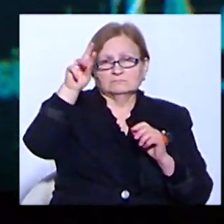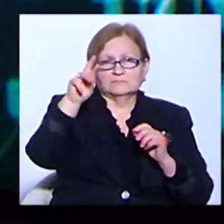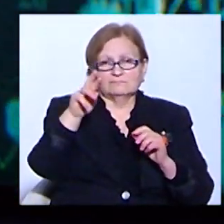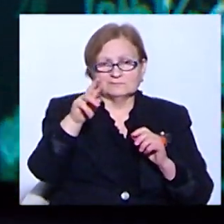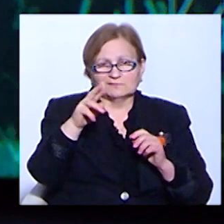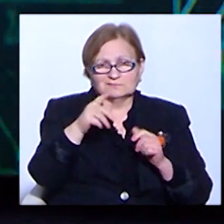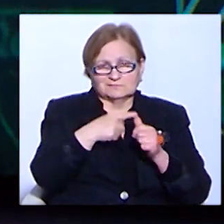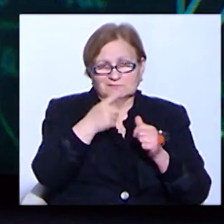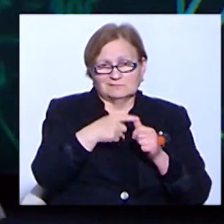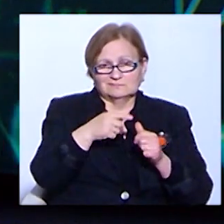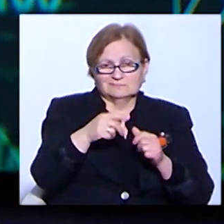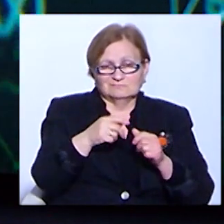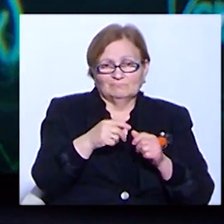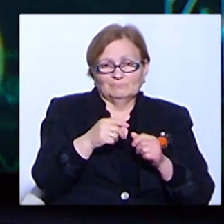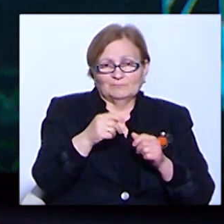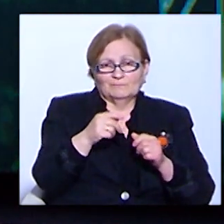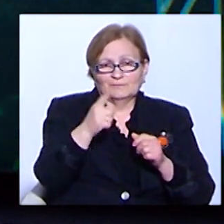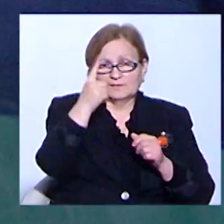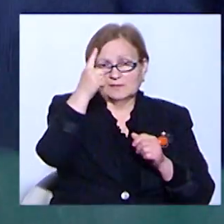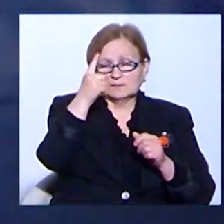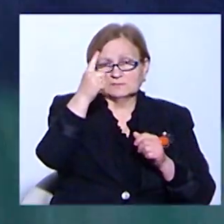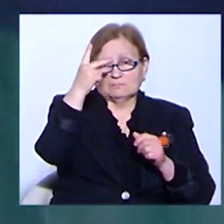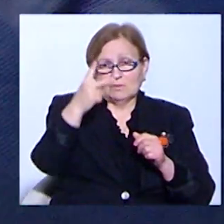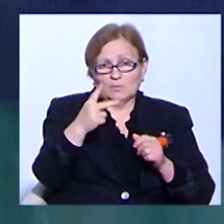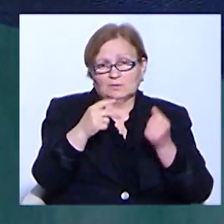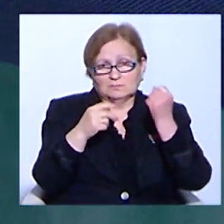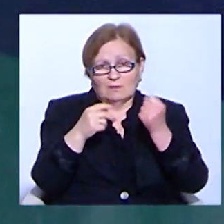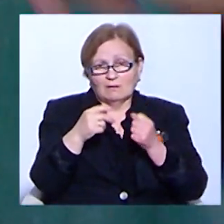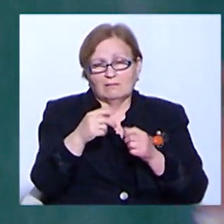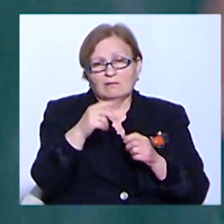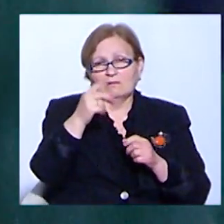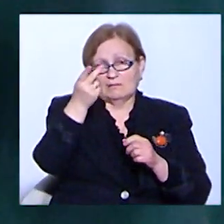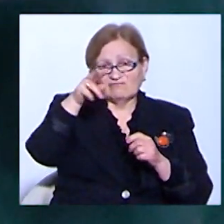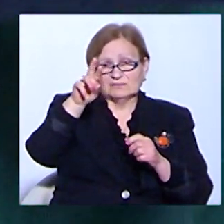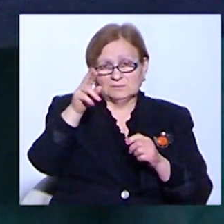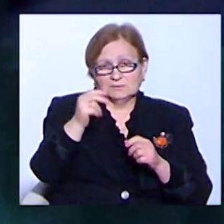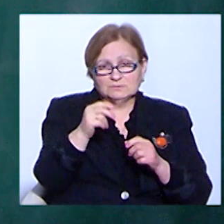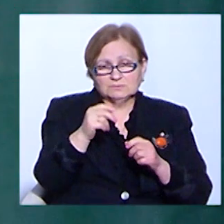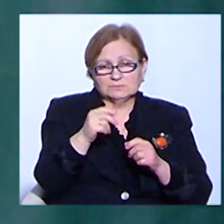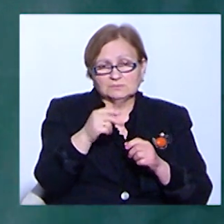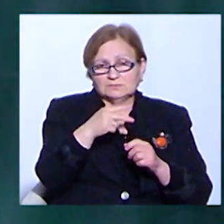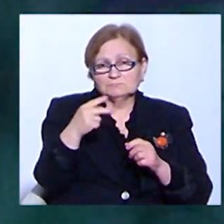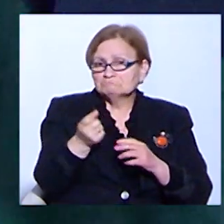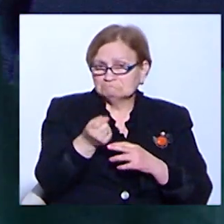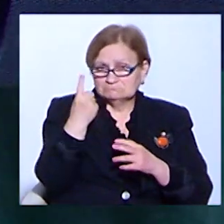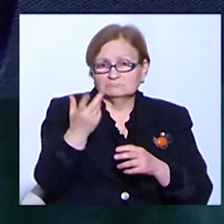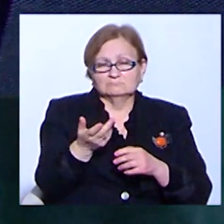აყვანა. შესაბამისად, ა ხარისხად 1/2 კვადრატში